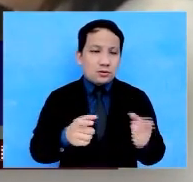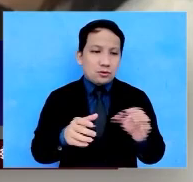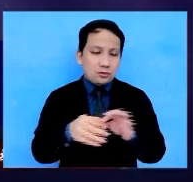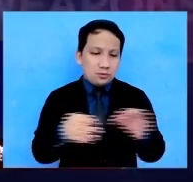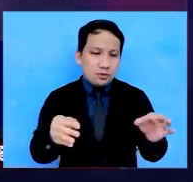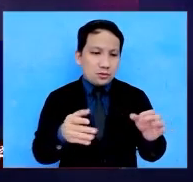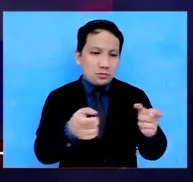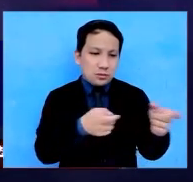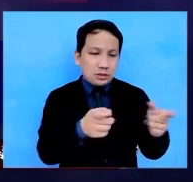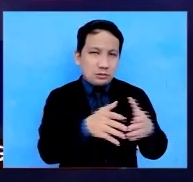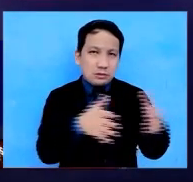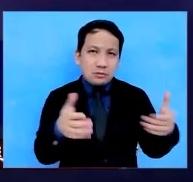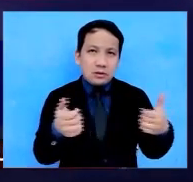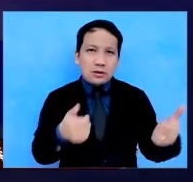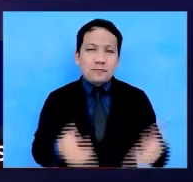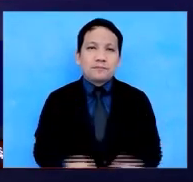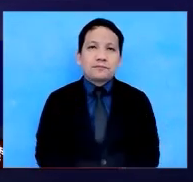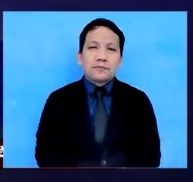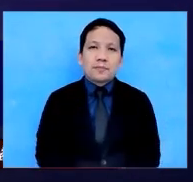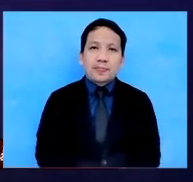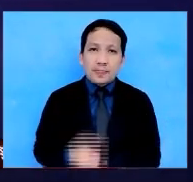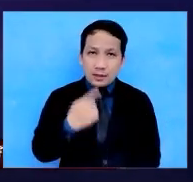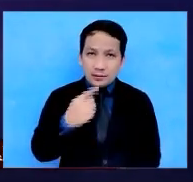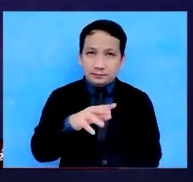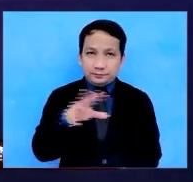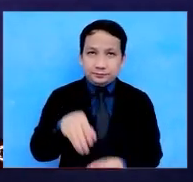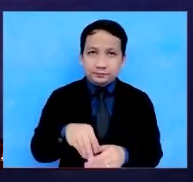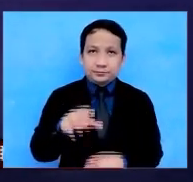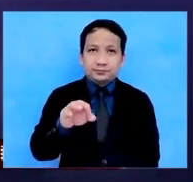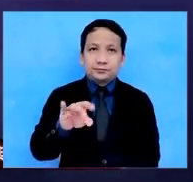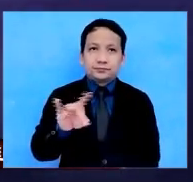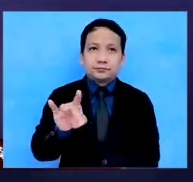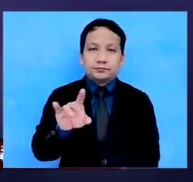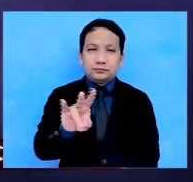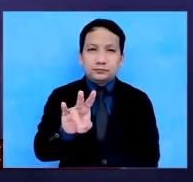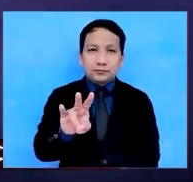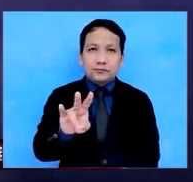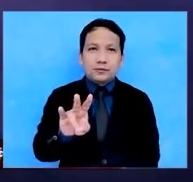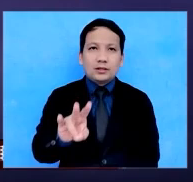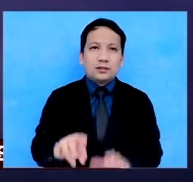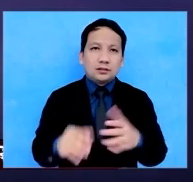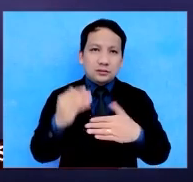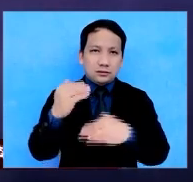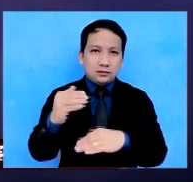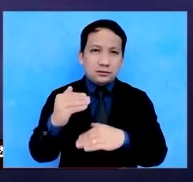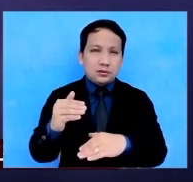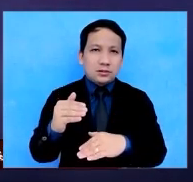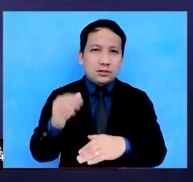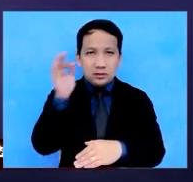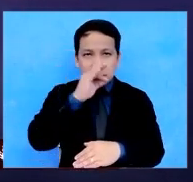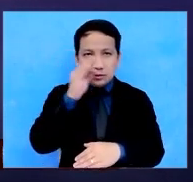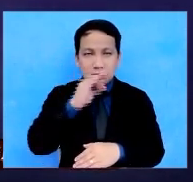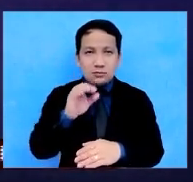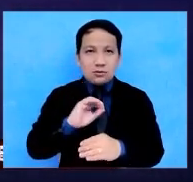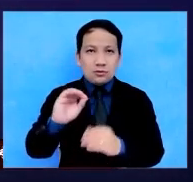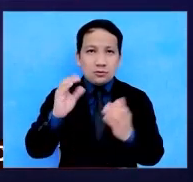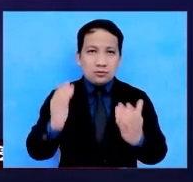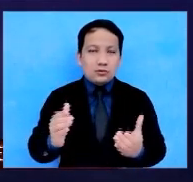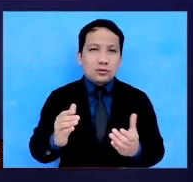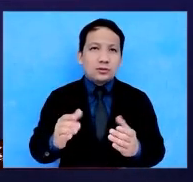country. Sa ilalim ng 1987 Constitution, limitado lang sa mga Pilipino ang ownership ng mass